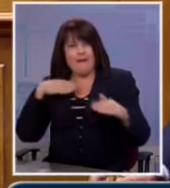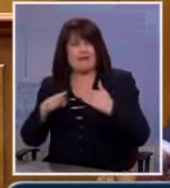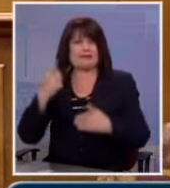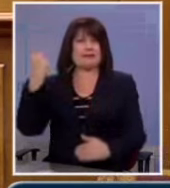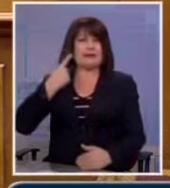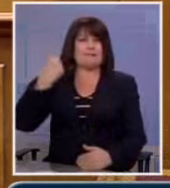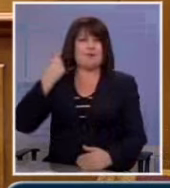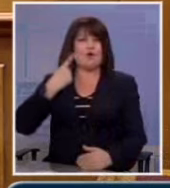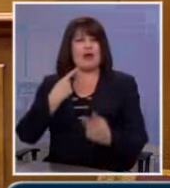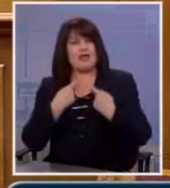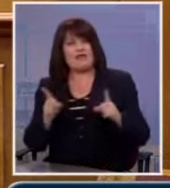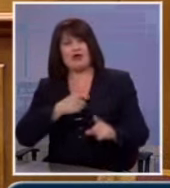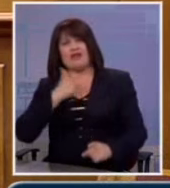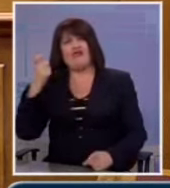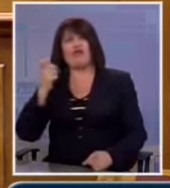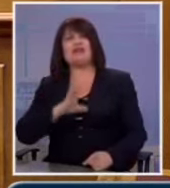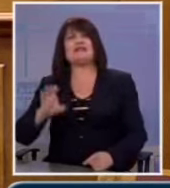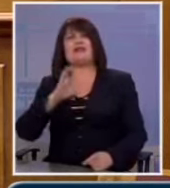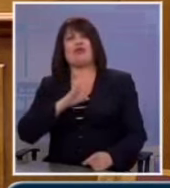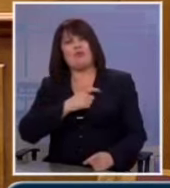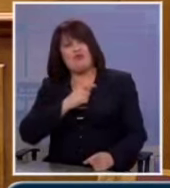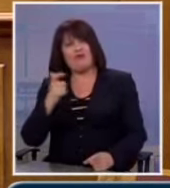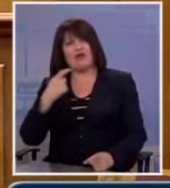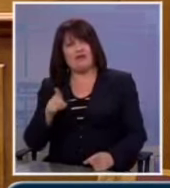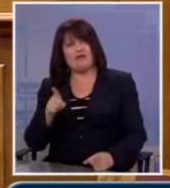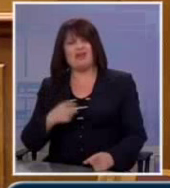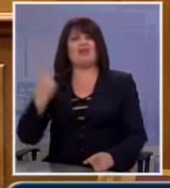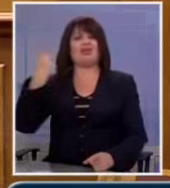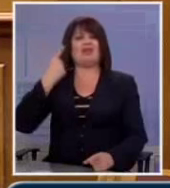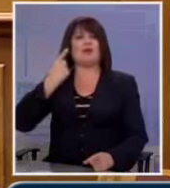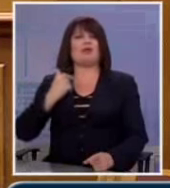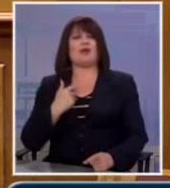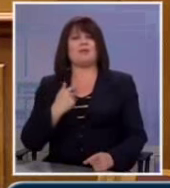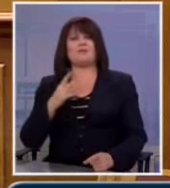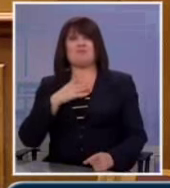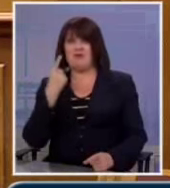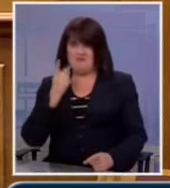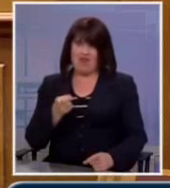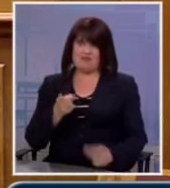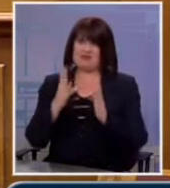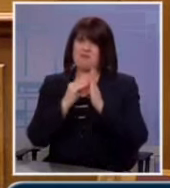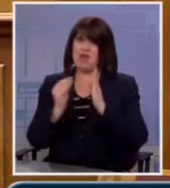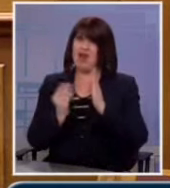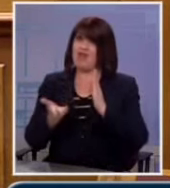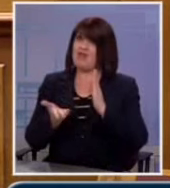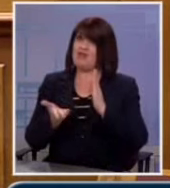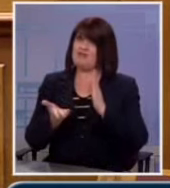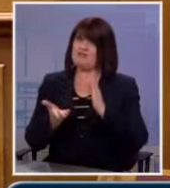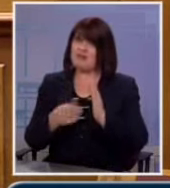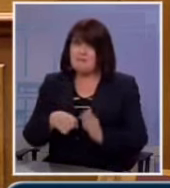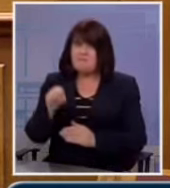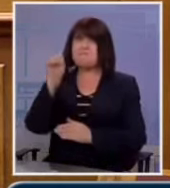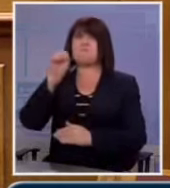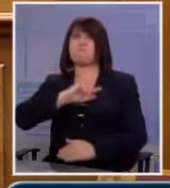τιμωρία μιας διαφορετικής φωνής μέσα στην Ευρώπη. Με στόχο να παραδειγματιστούν και οι άλλοι λαοί, να μην σηκώσουν